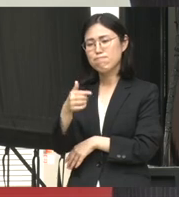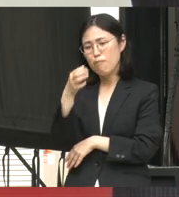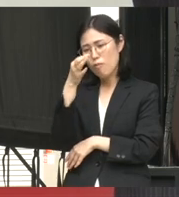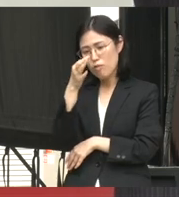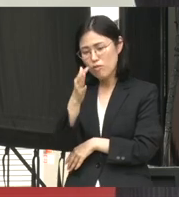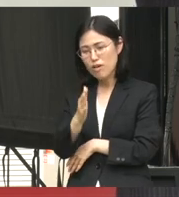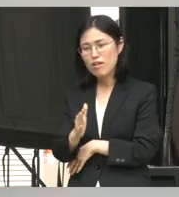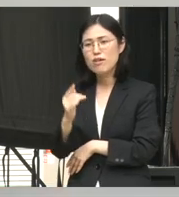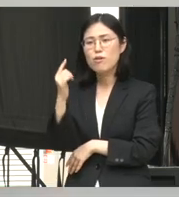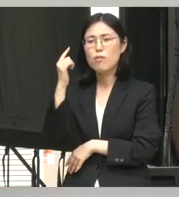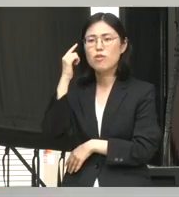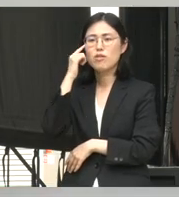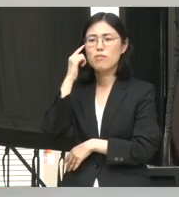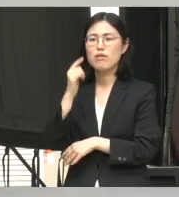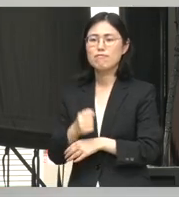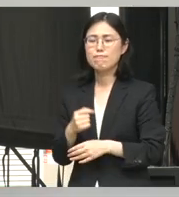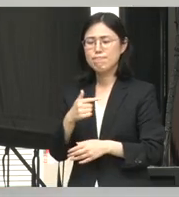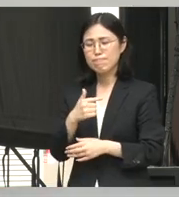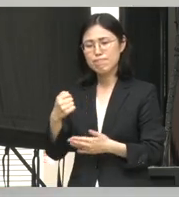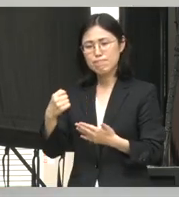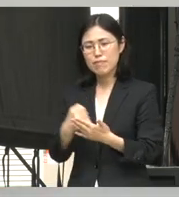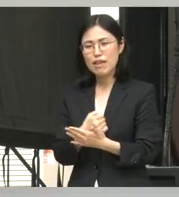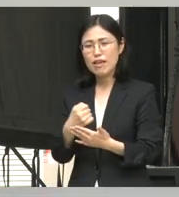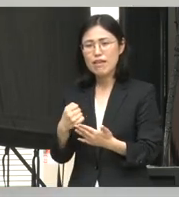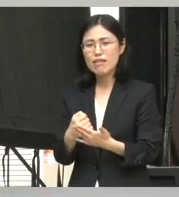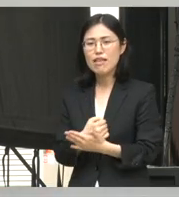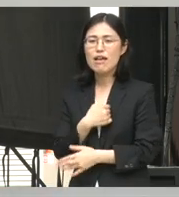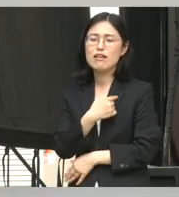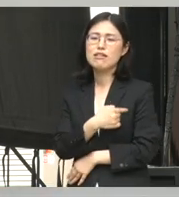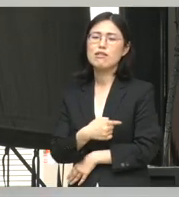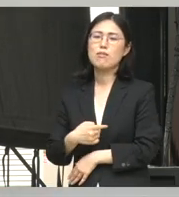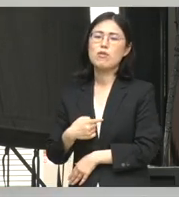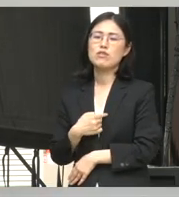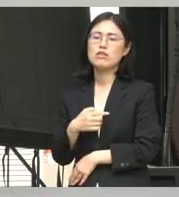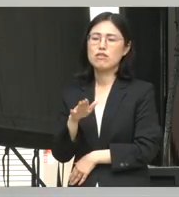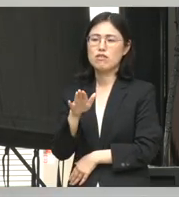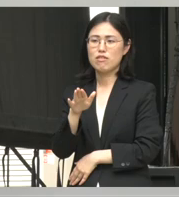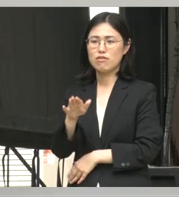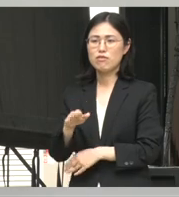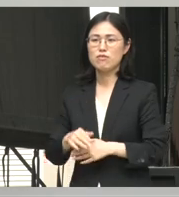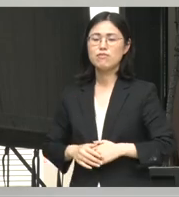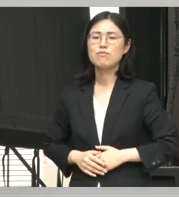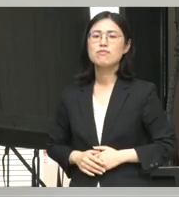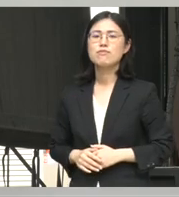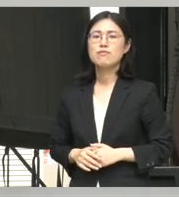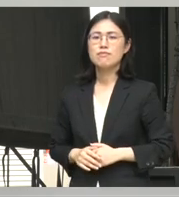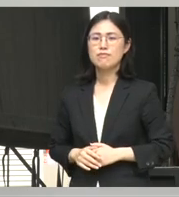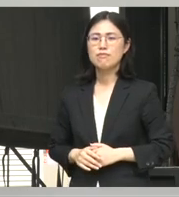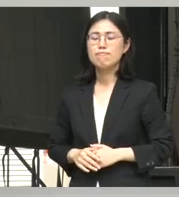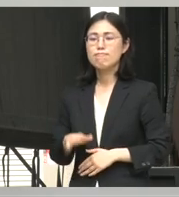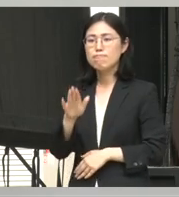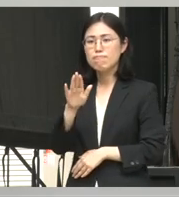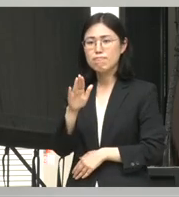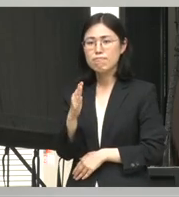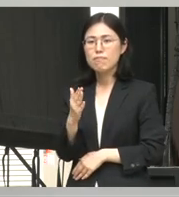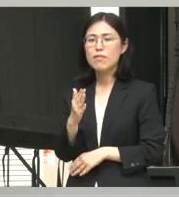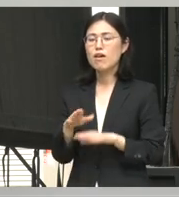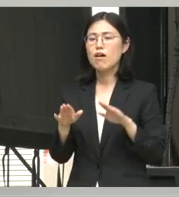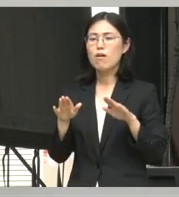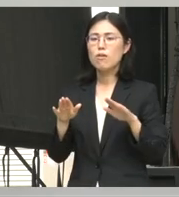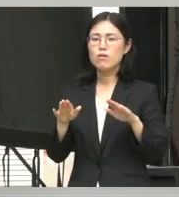っております。大変残念な気持ちでいっぱいでございます。しかし本日